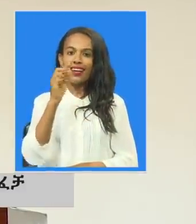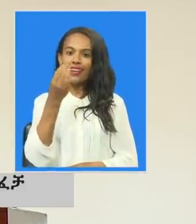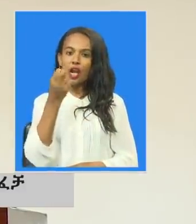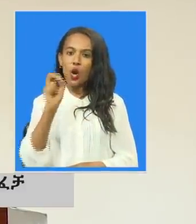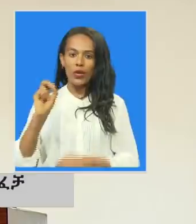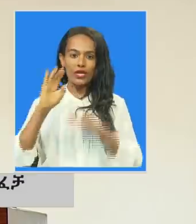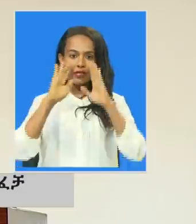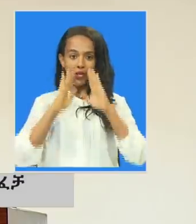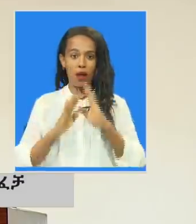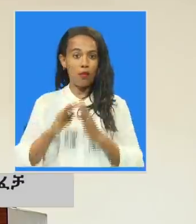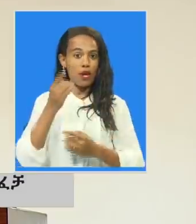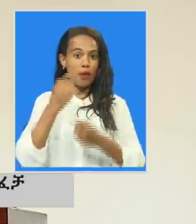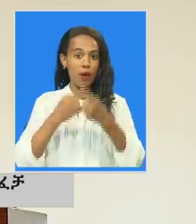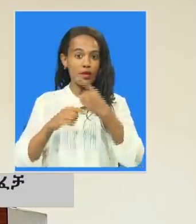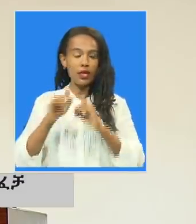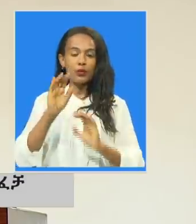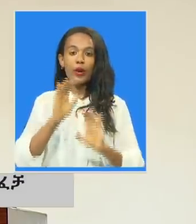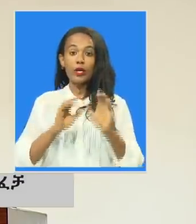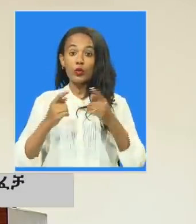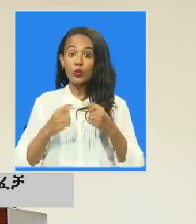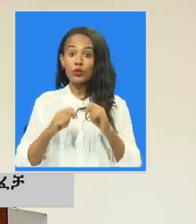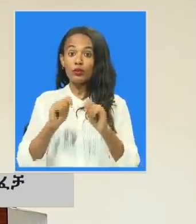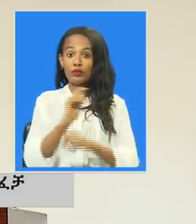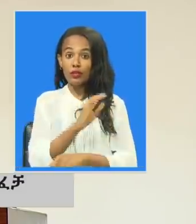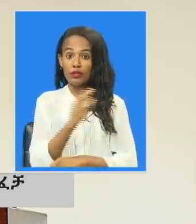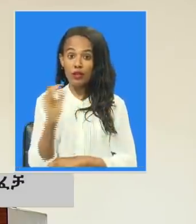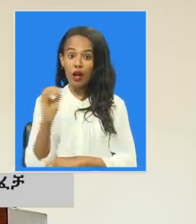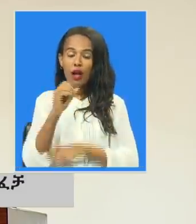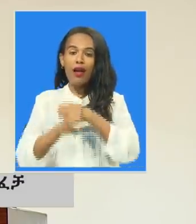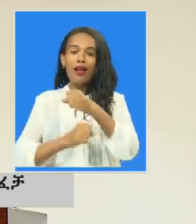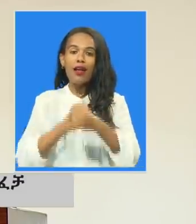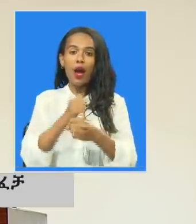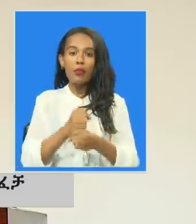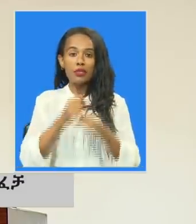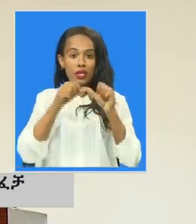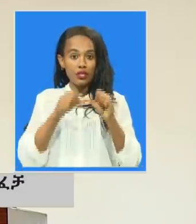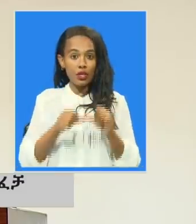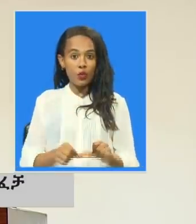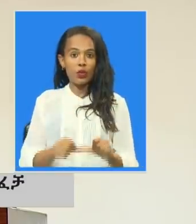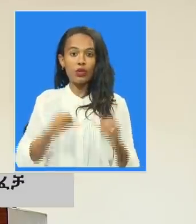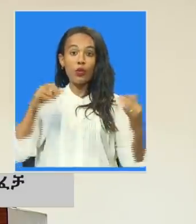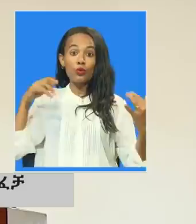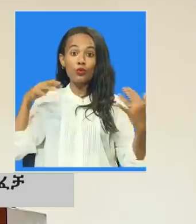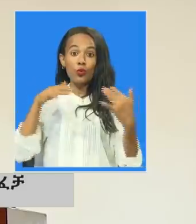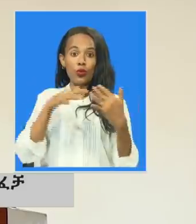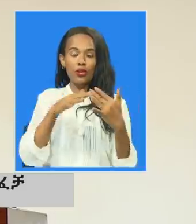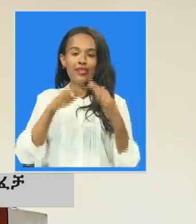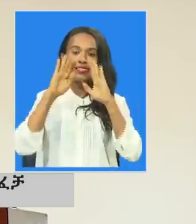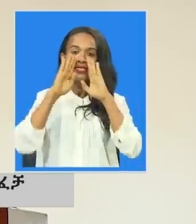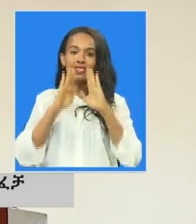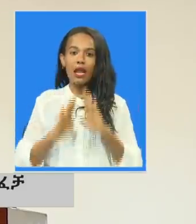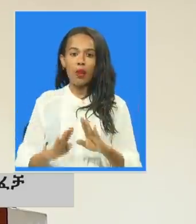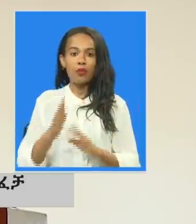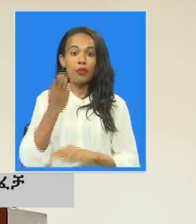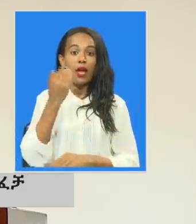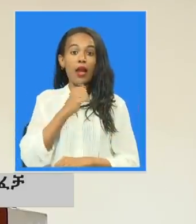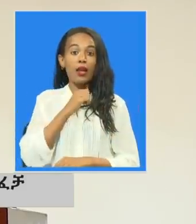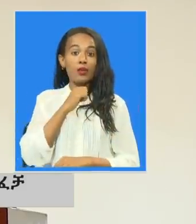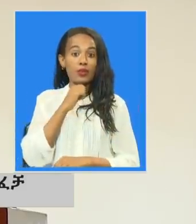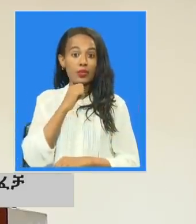ሰላምን ለማምጣት ባደረጉት ጥረትና ለዓመታት የቆየውን ጦርነትም ሰላምም